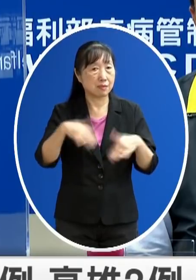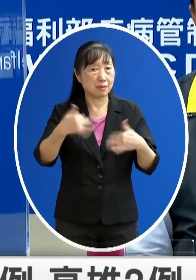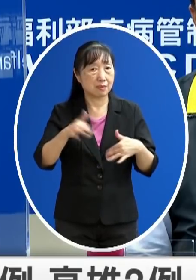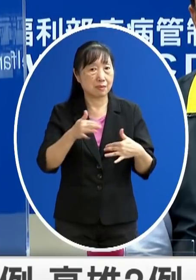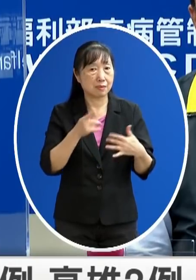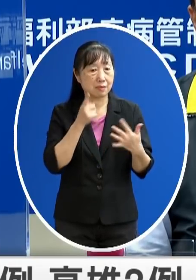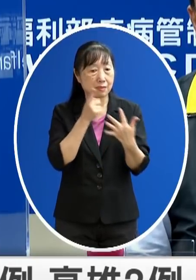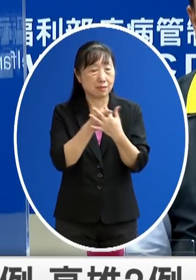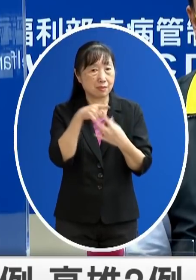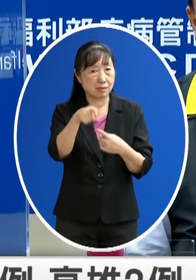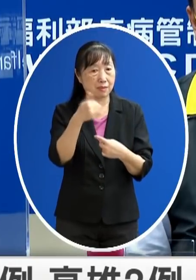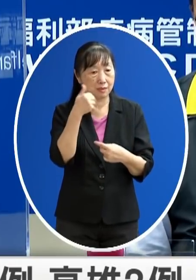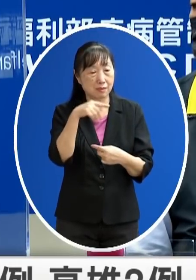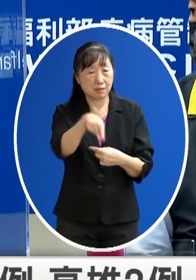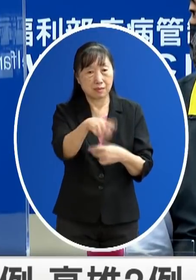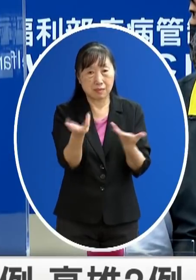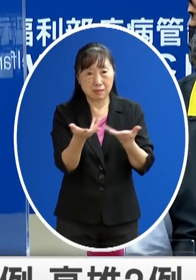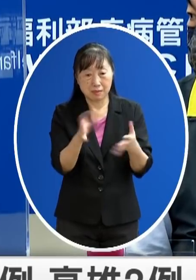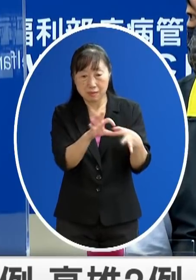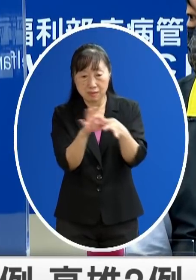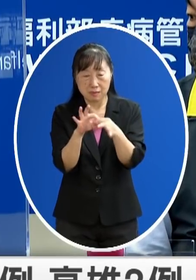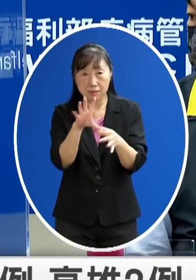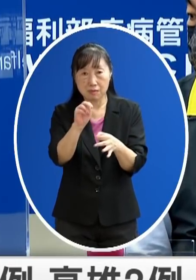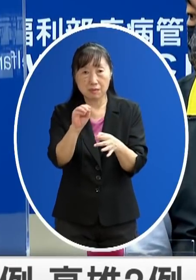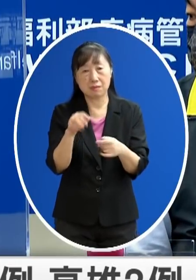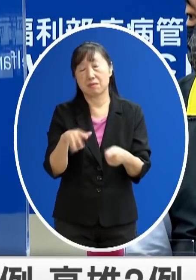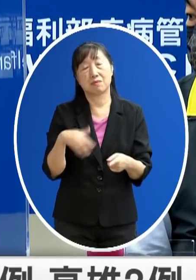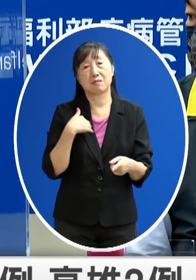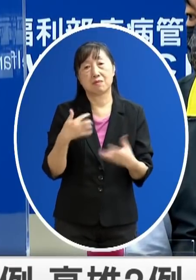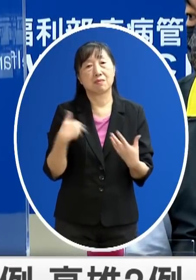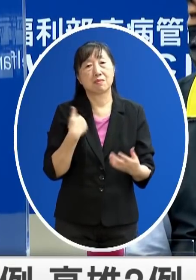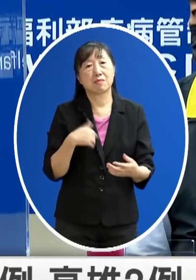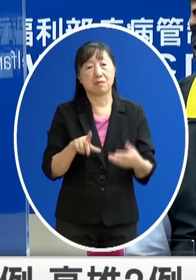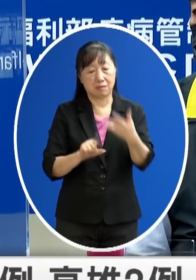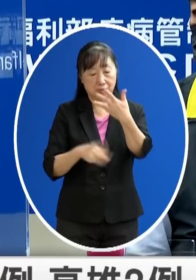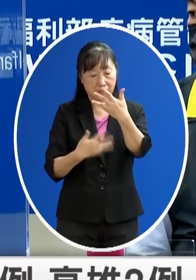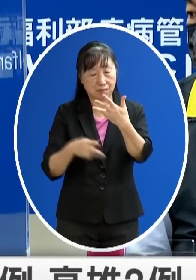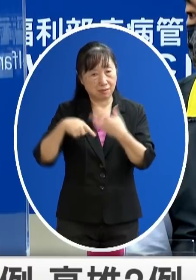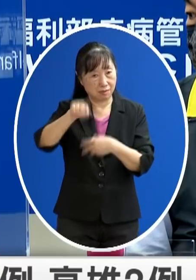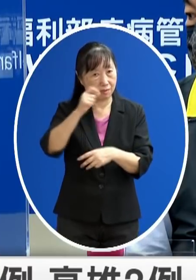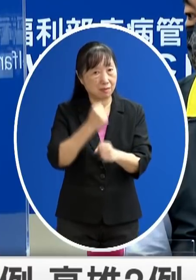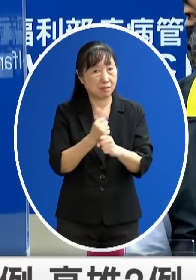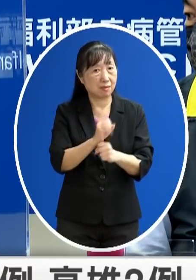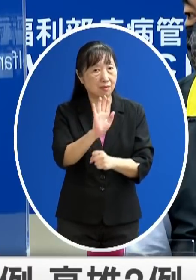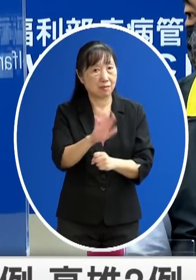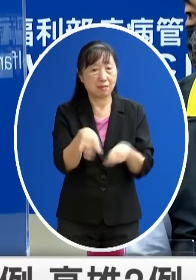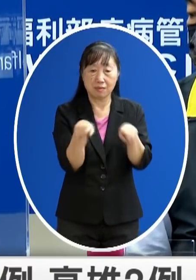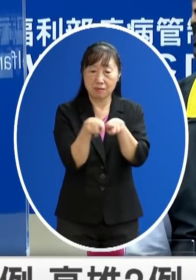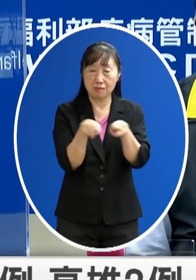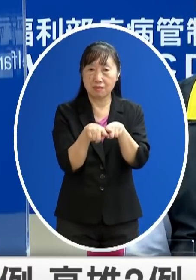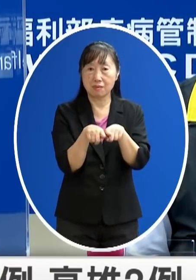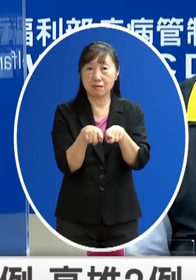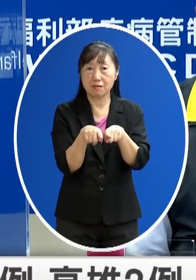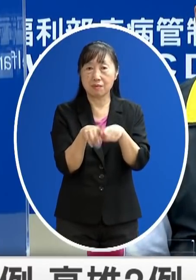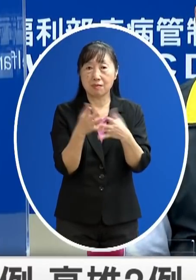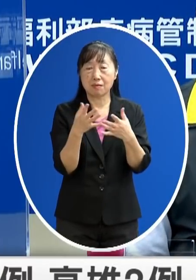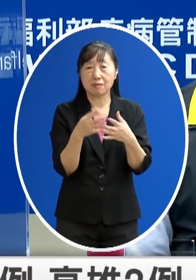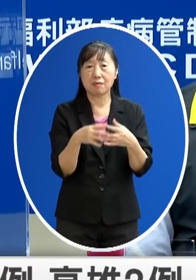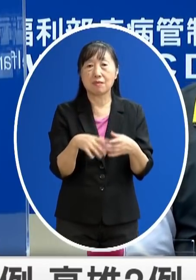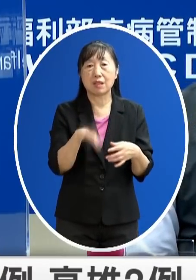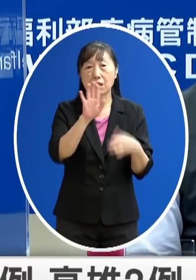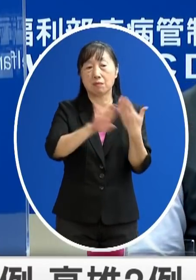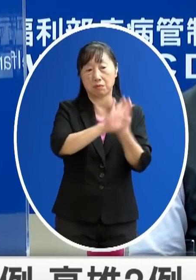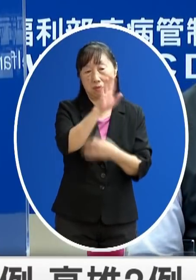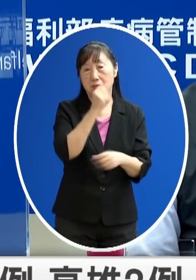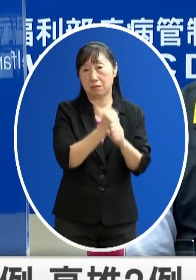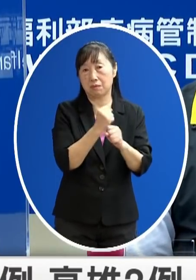到它的关联嘛哈。那因为他有一天好像8月8号有去上班，那平常的时候他可能都有另外的一个